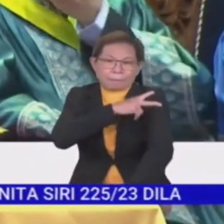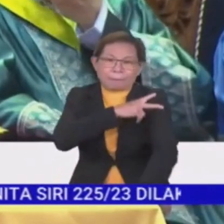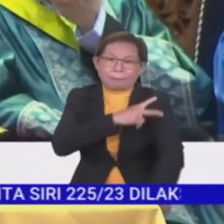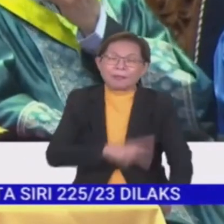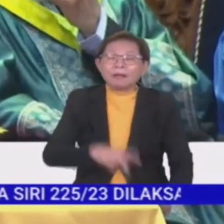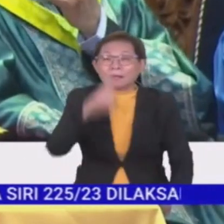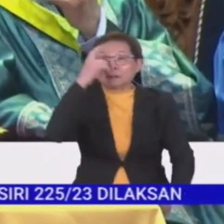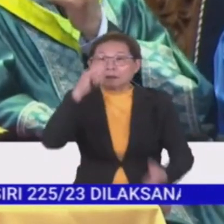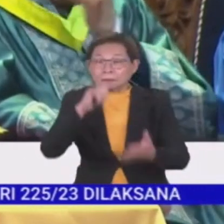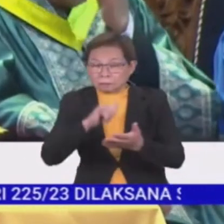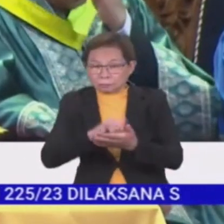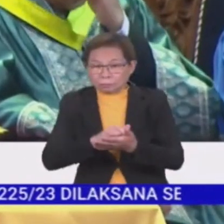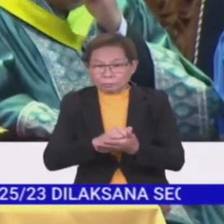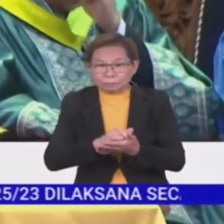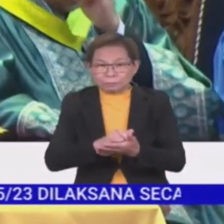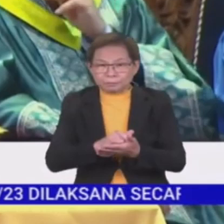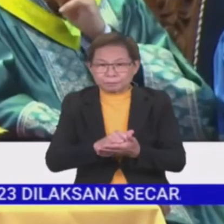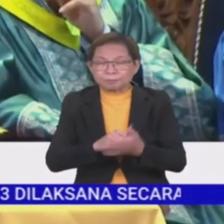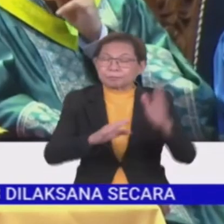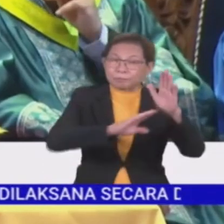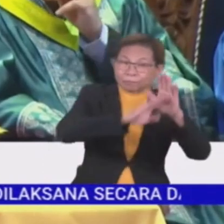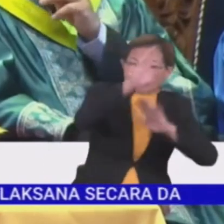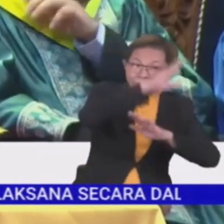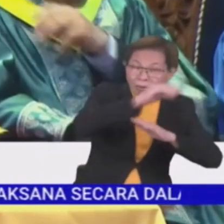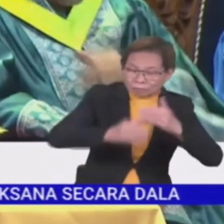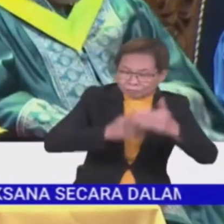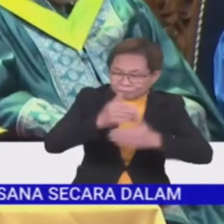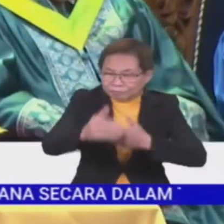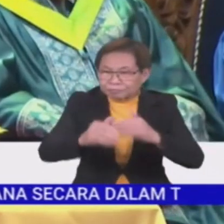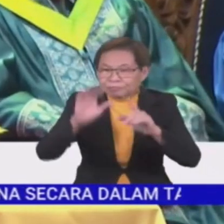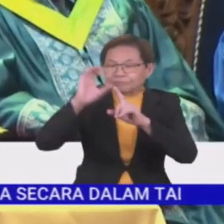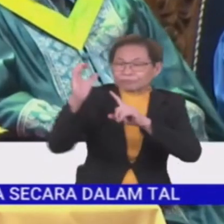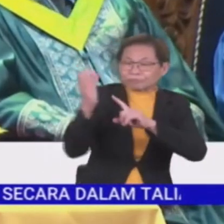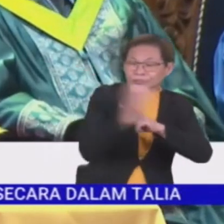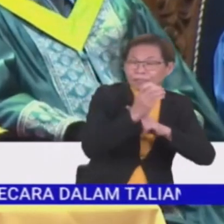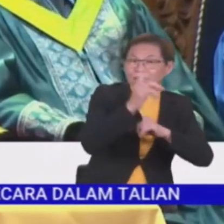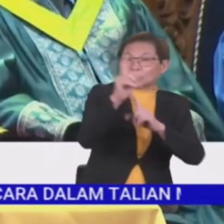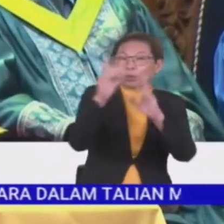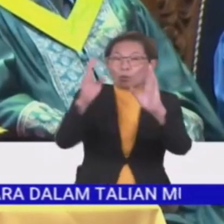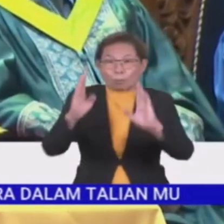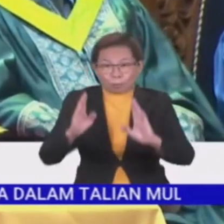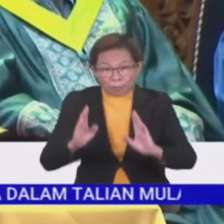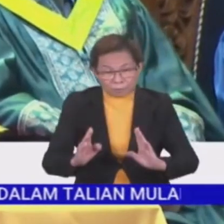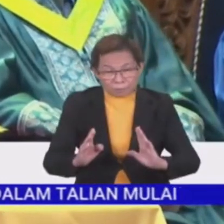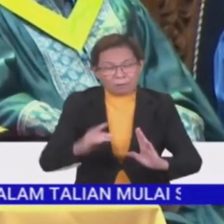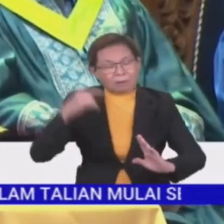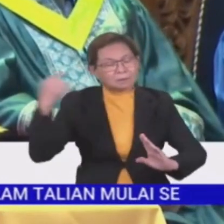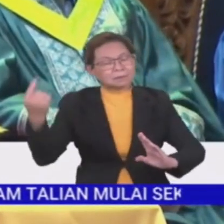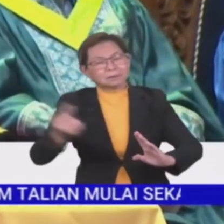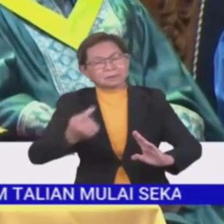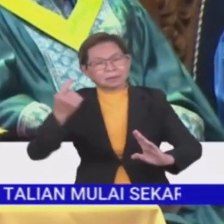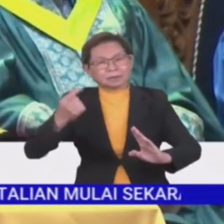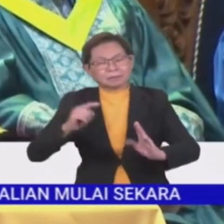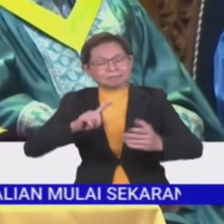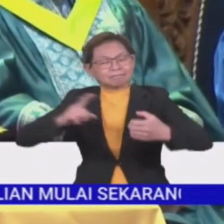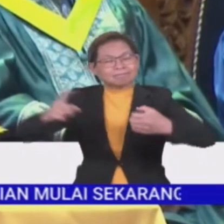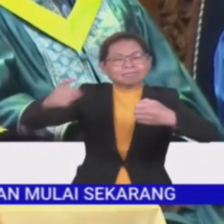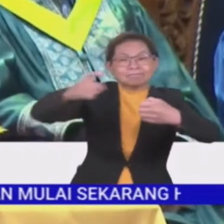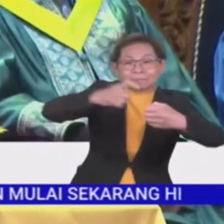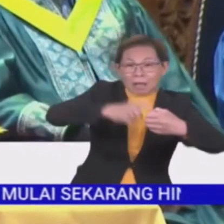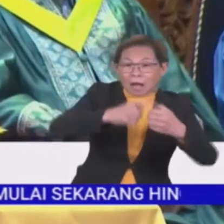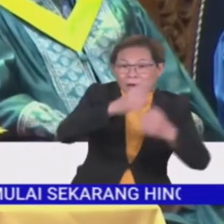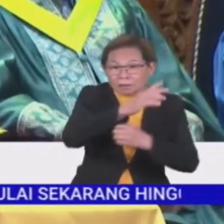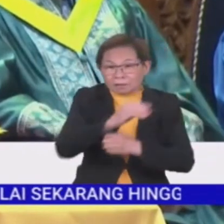karena itu pembangunan dan kemajuan tamadun sesuatu bangsa Setia sedih ungkai